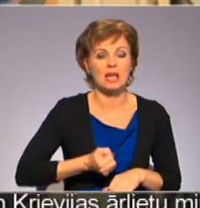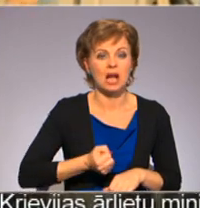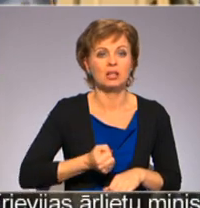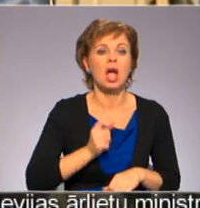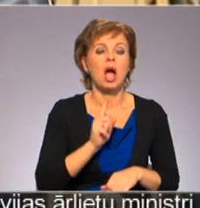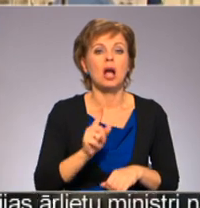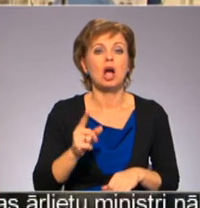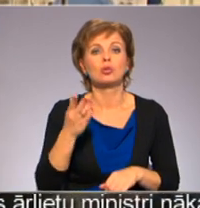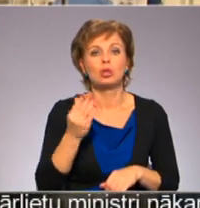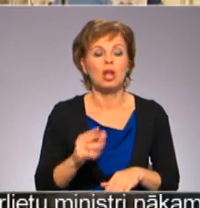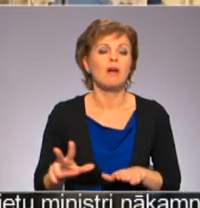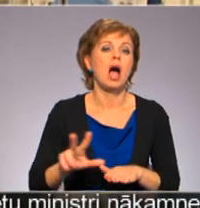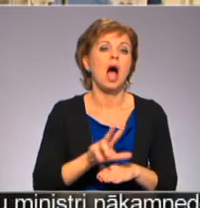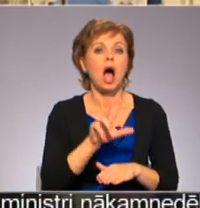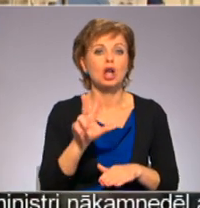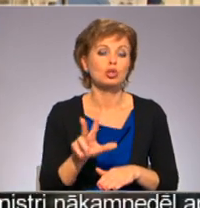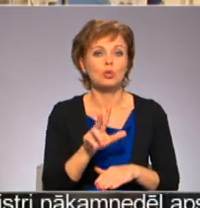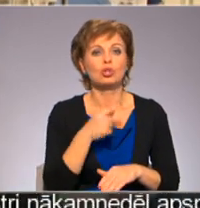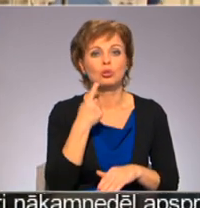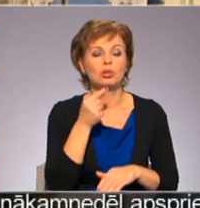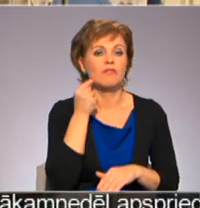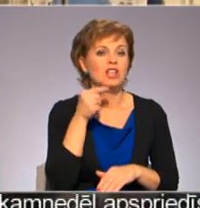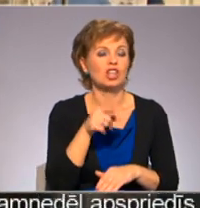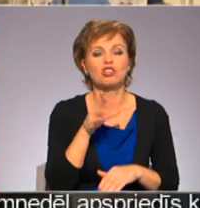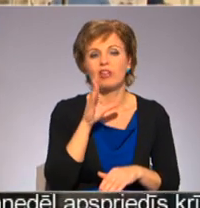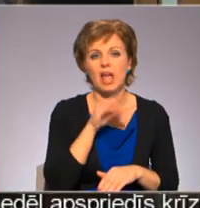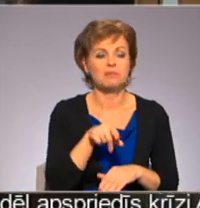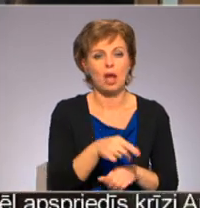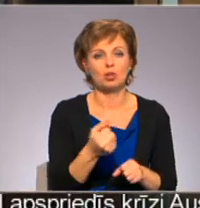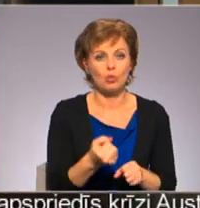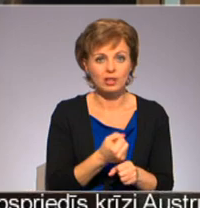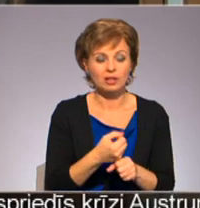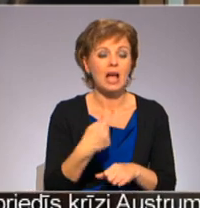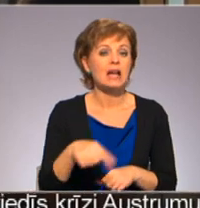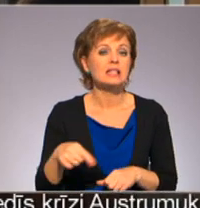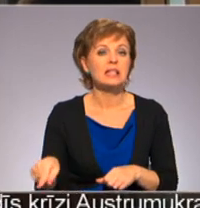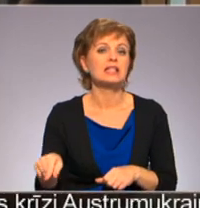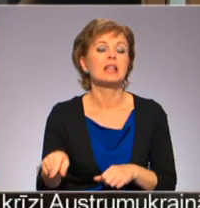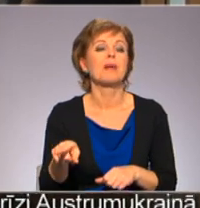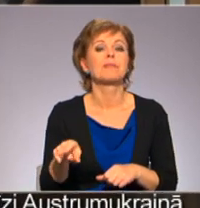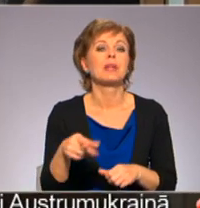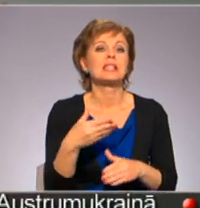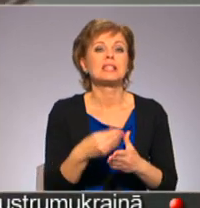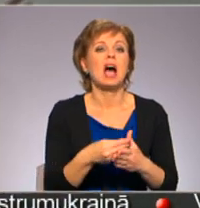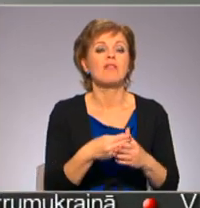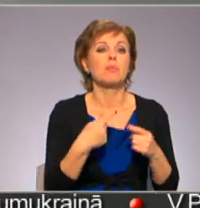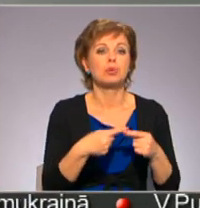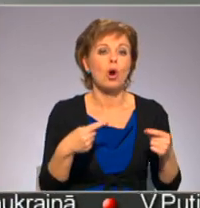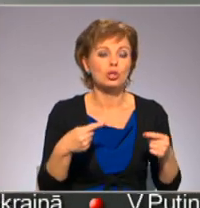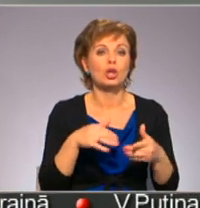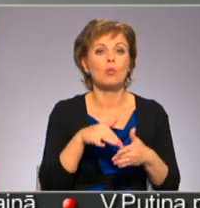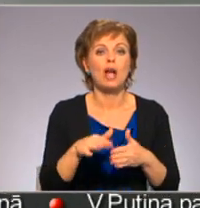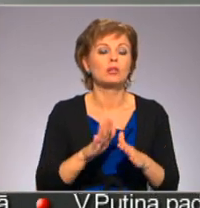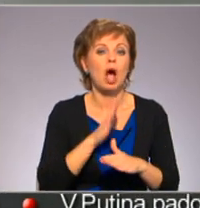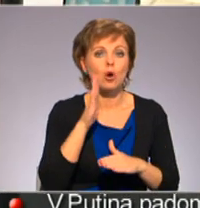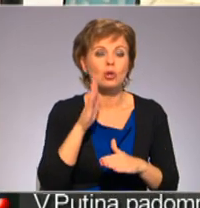katru dienu 8 stundas. Vīrieši to nespēja, diemžēl. Arī citi īrnieki atzīst, ka savai produkcijai noiet neredz austrumos, bet